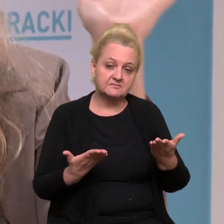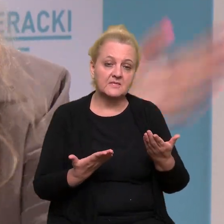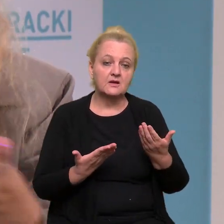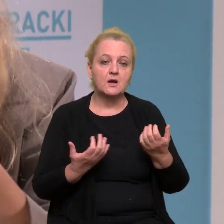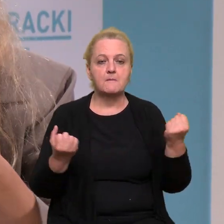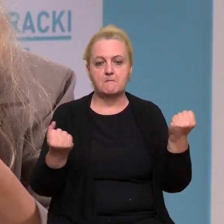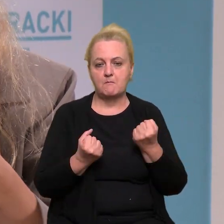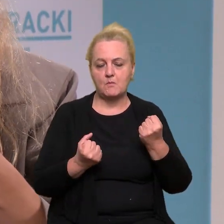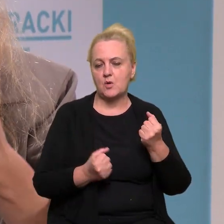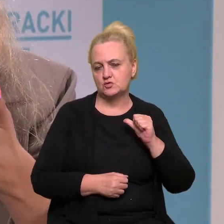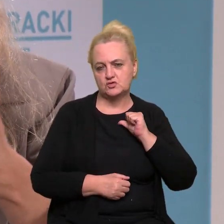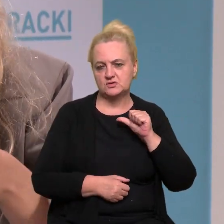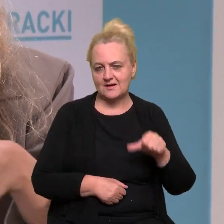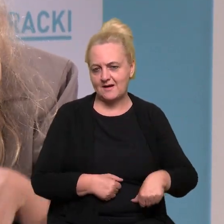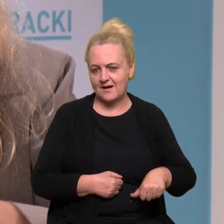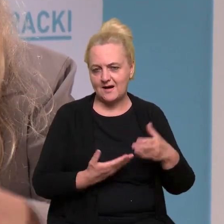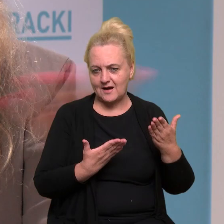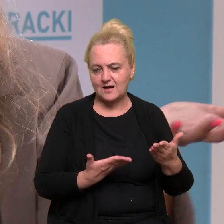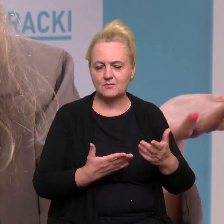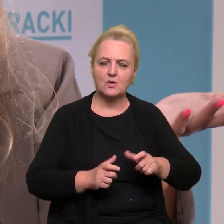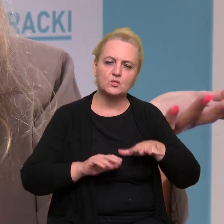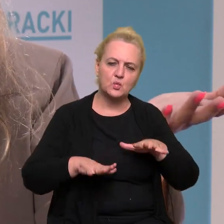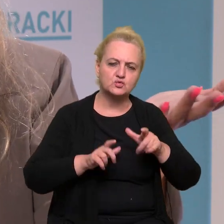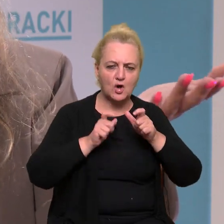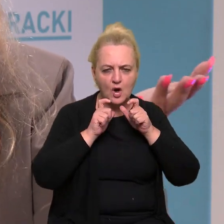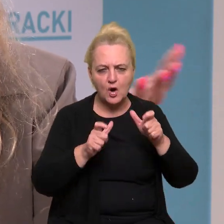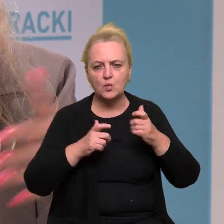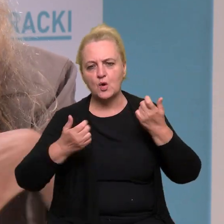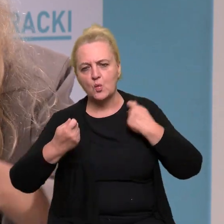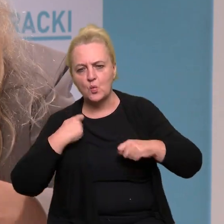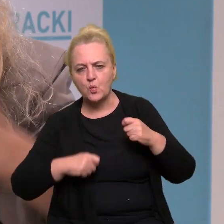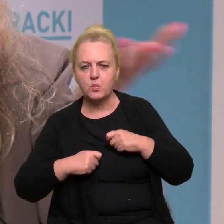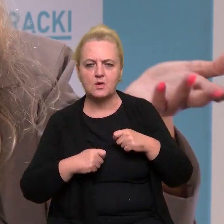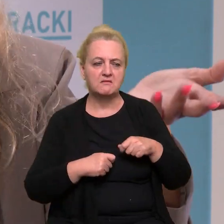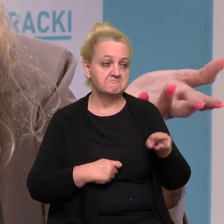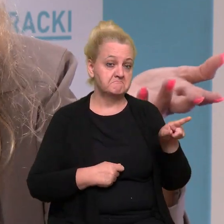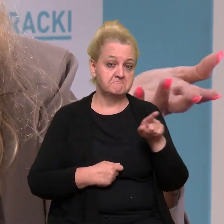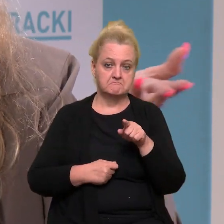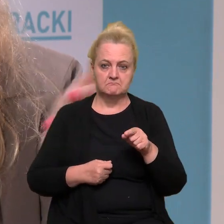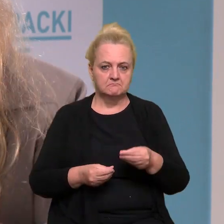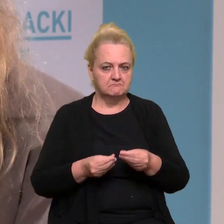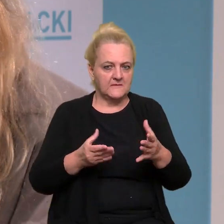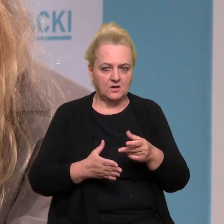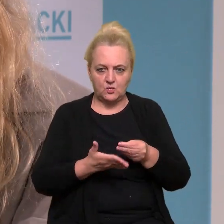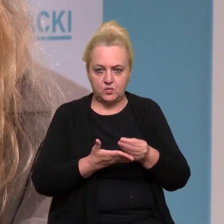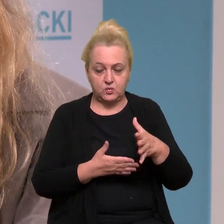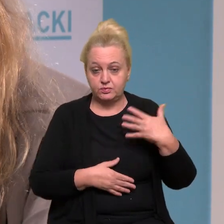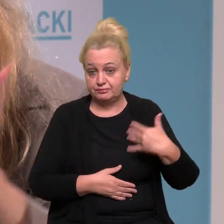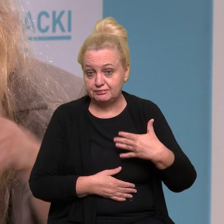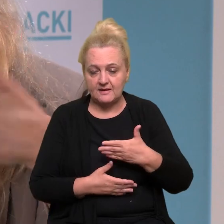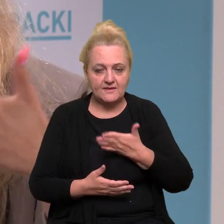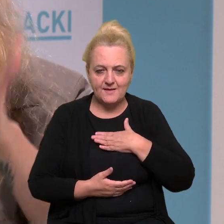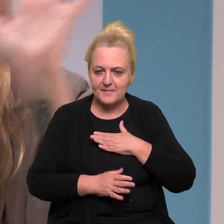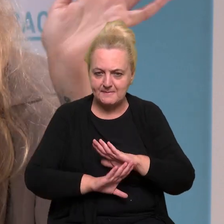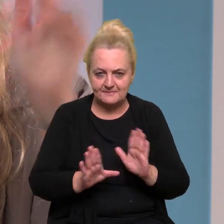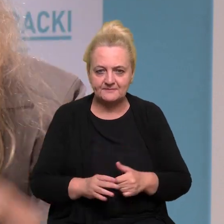bardzo kapitalistyczny produkt, pełen ogłoszeń, ciuchów, których ja bym sobie nigdy nie byłoby mnie stać na nie, bo aż tyle pieniędzy nie